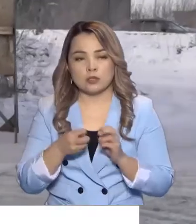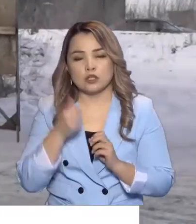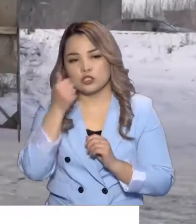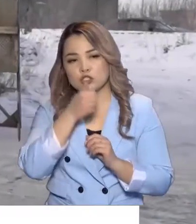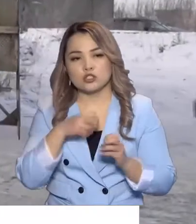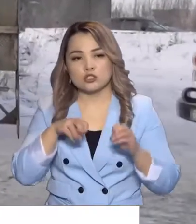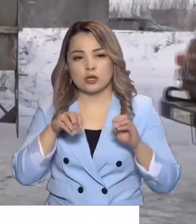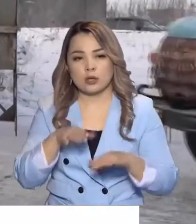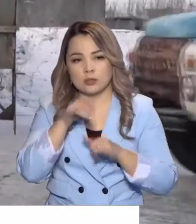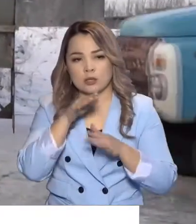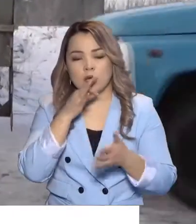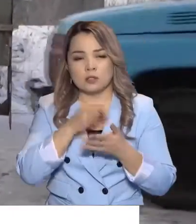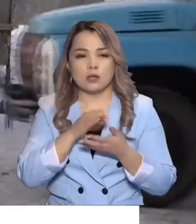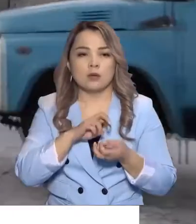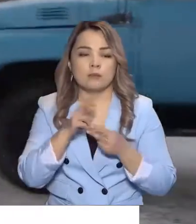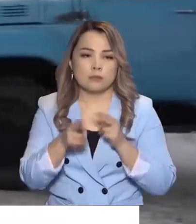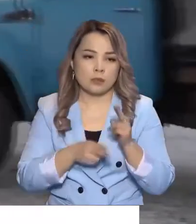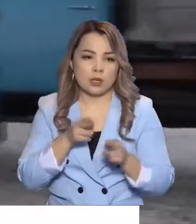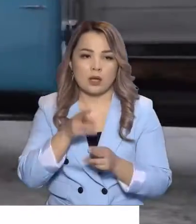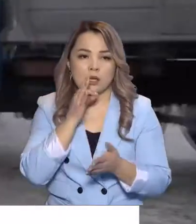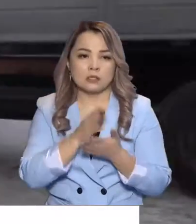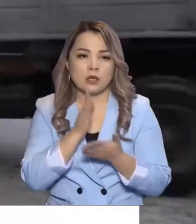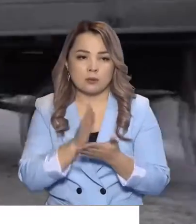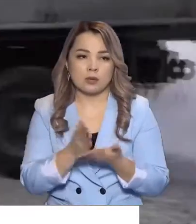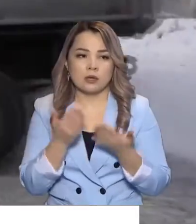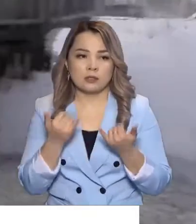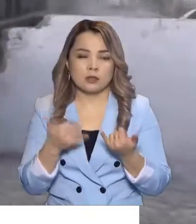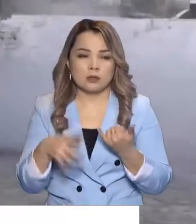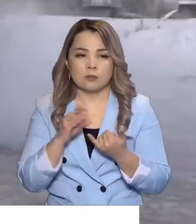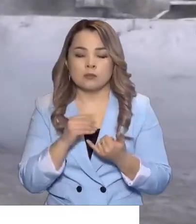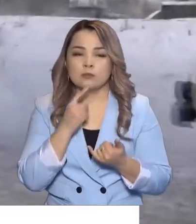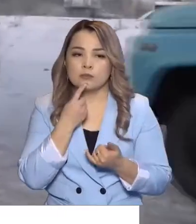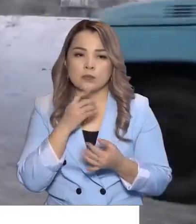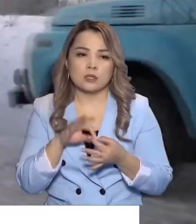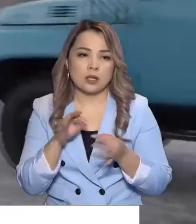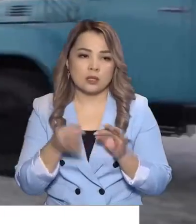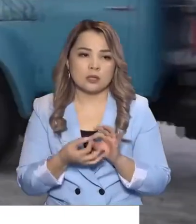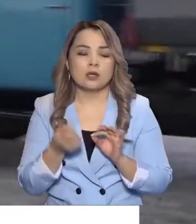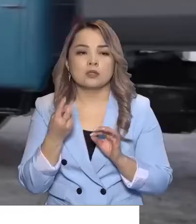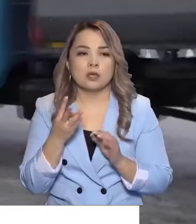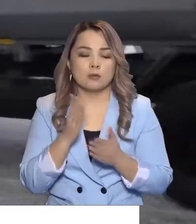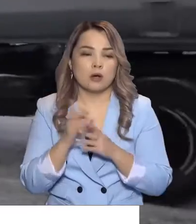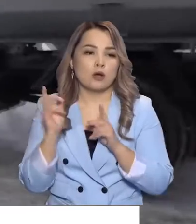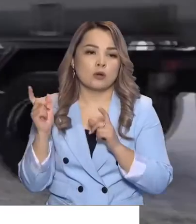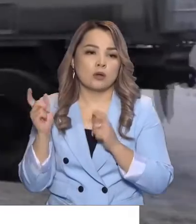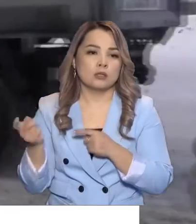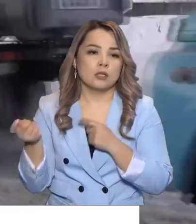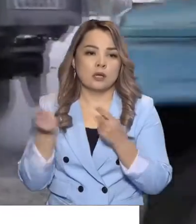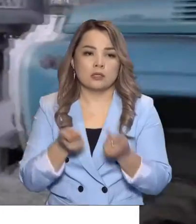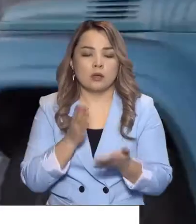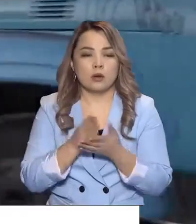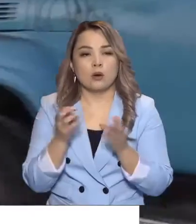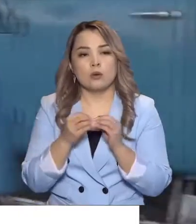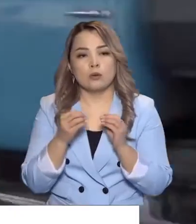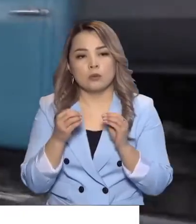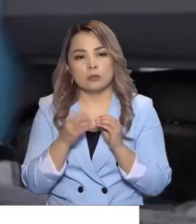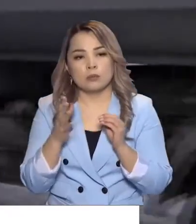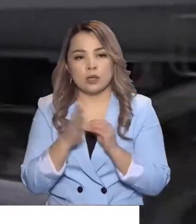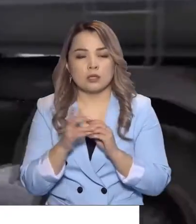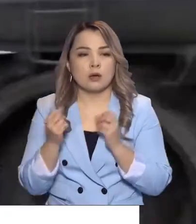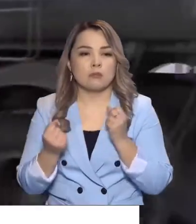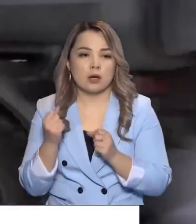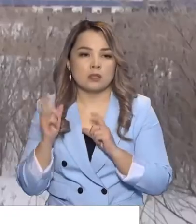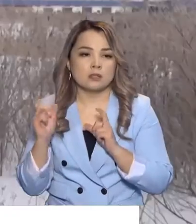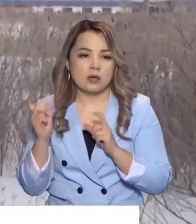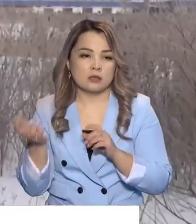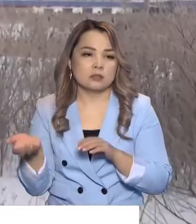бойы шешілмей келе жатқанына қынжылады. Бәріне жетпейді. Неше көліктен кіргізіп жатсыз? Енді 10-15 машинадан